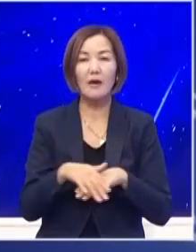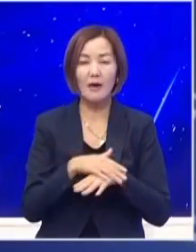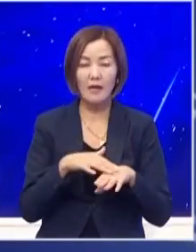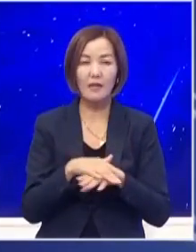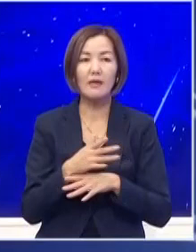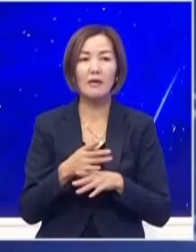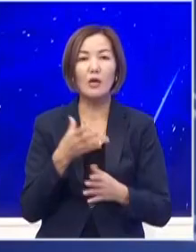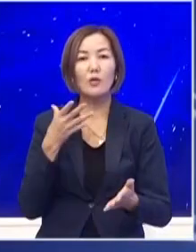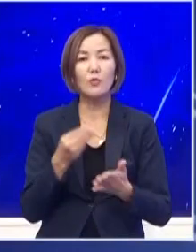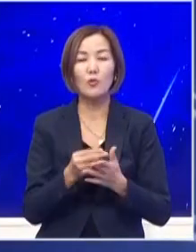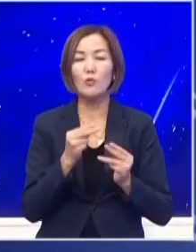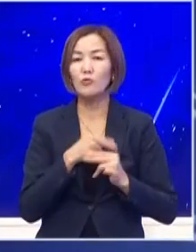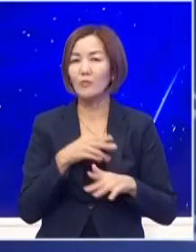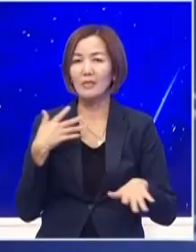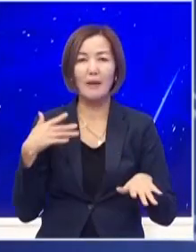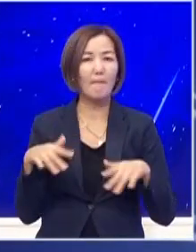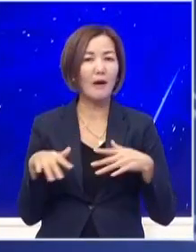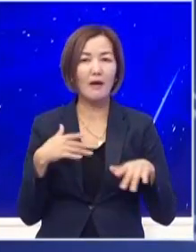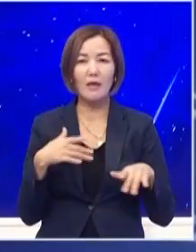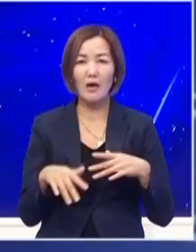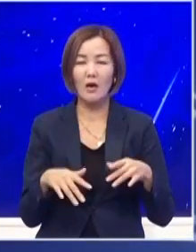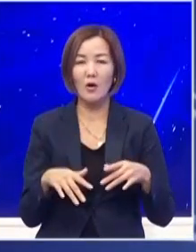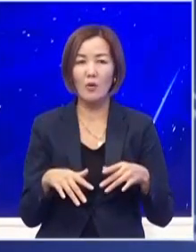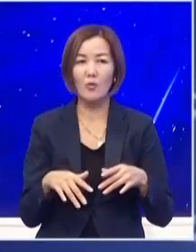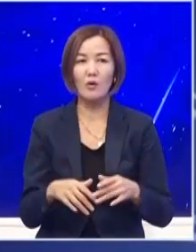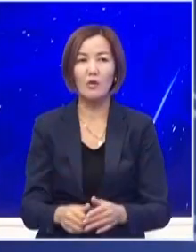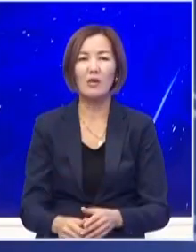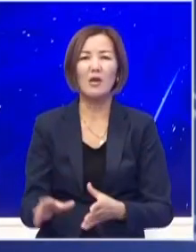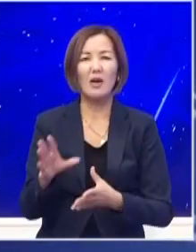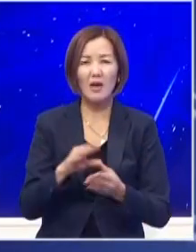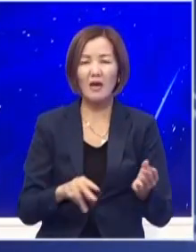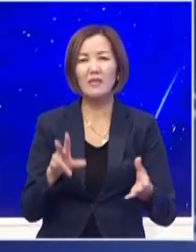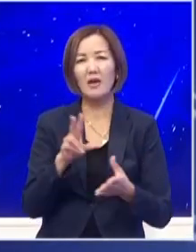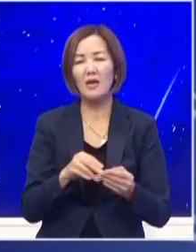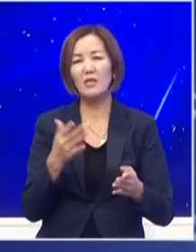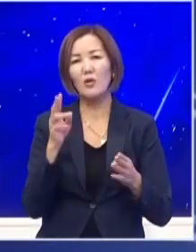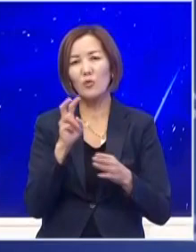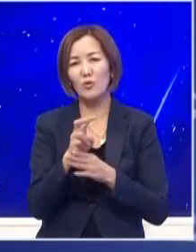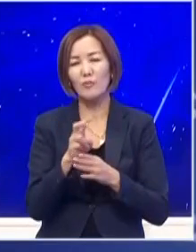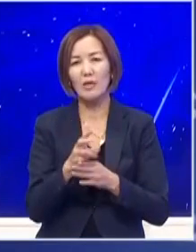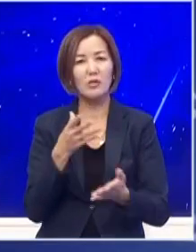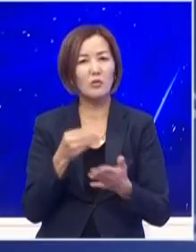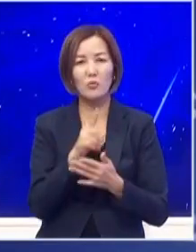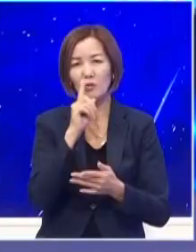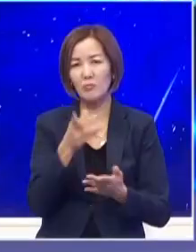арасында төлеу жұмыстары жаңағы қылқылдап үйіне барғанша төлемейді.